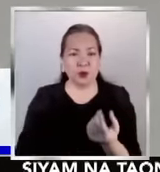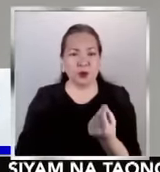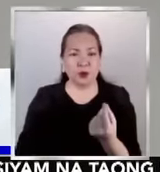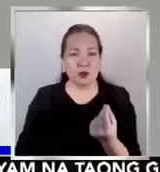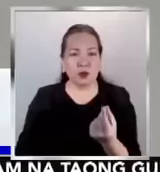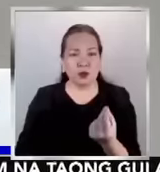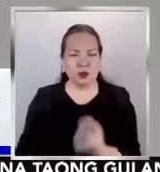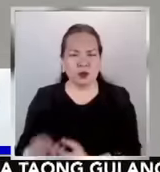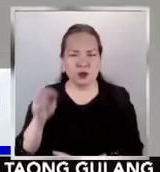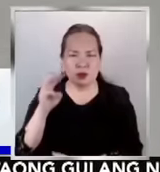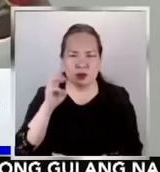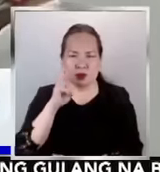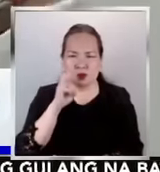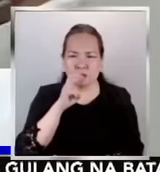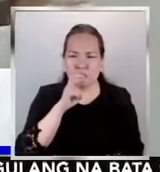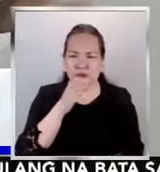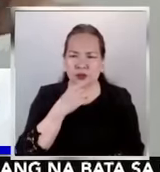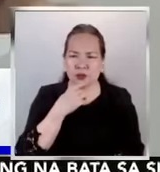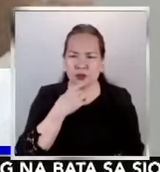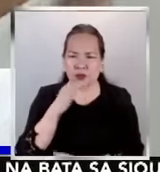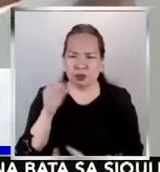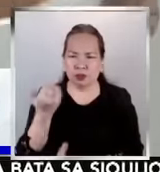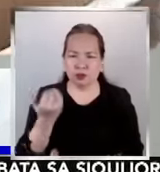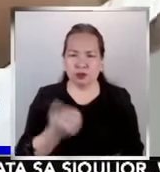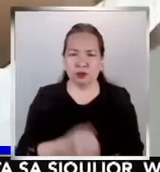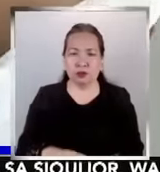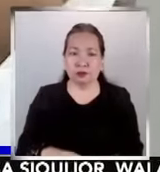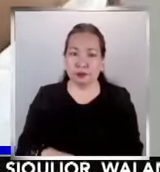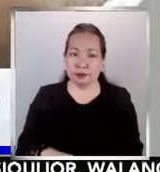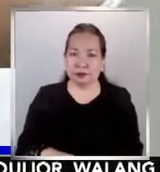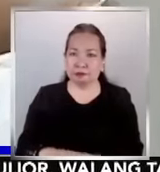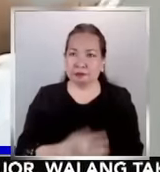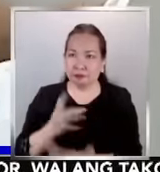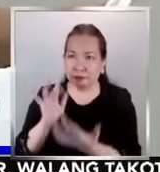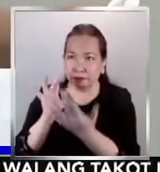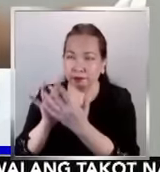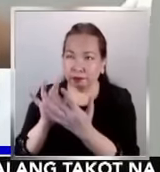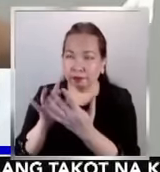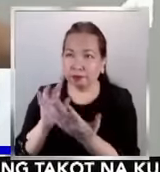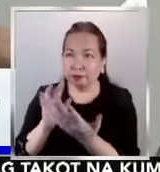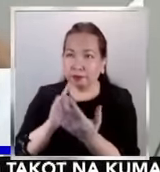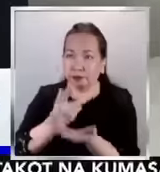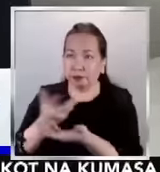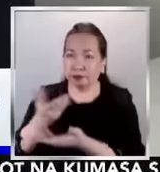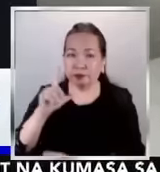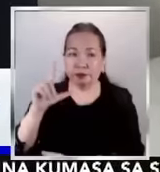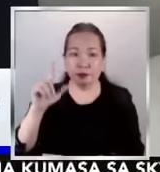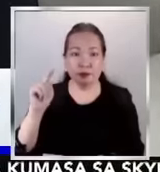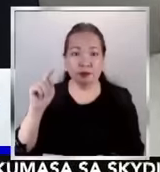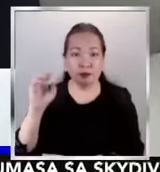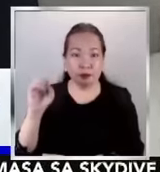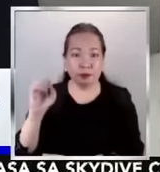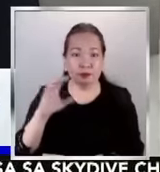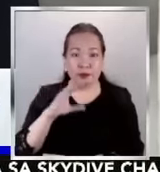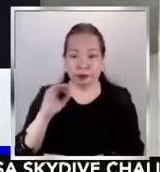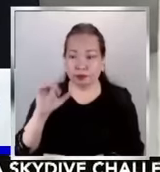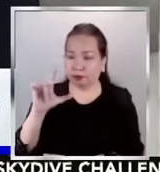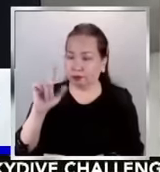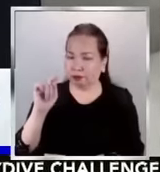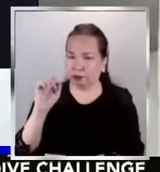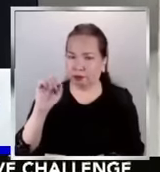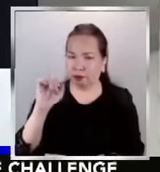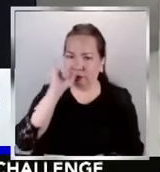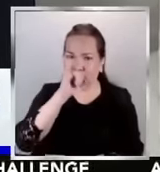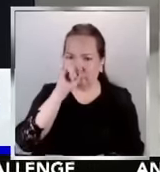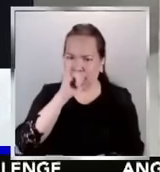yung nangyari paano nangyari po yon aga daw siyaang nakipag-ugnayan sa LTO at maging sa LTO Iloilo para mapaalis